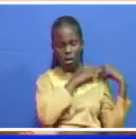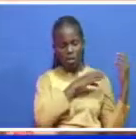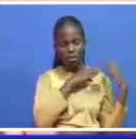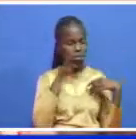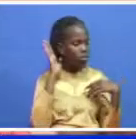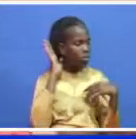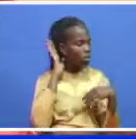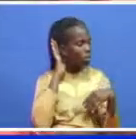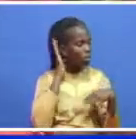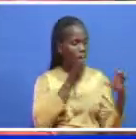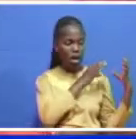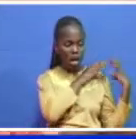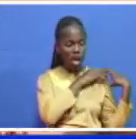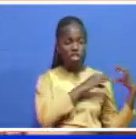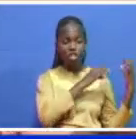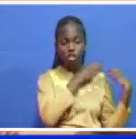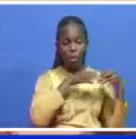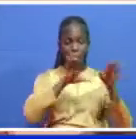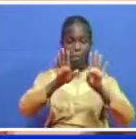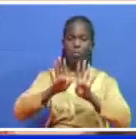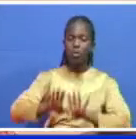Utamaduni wetu ni wa maana sana.